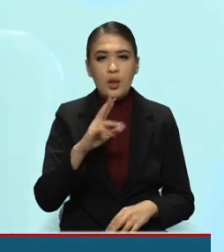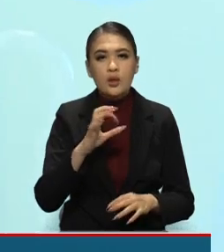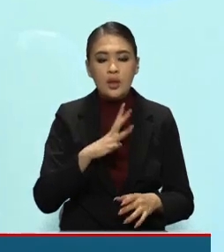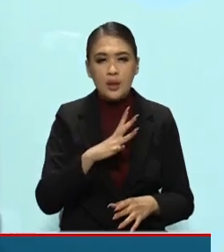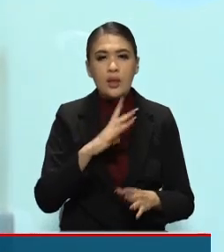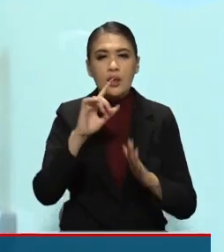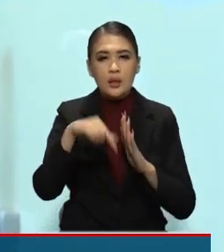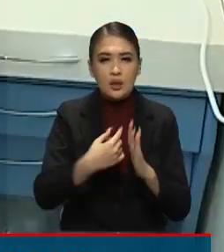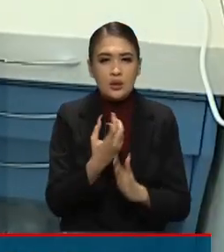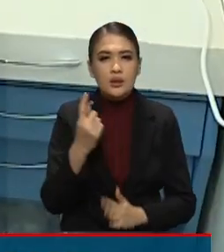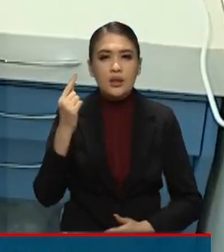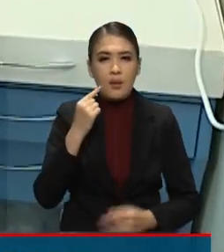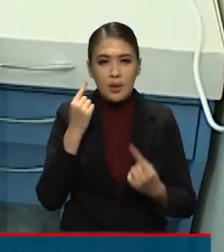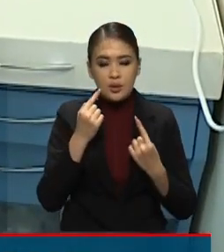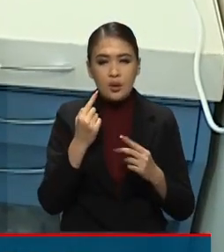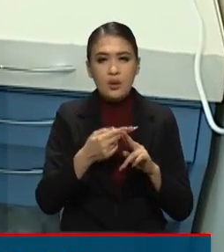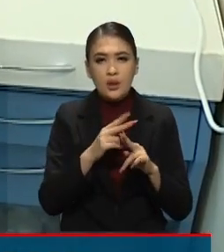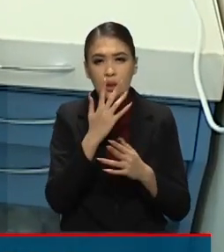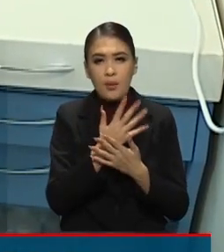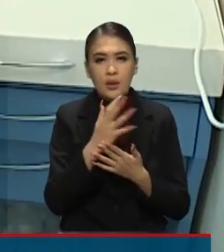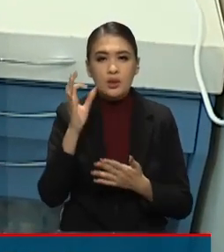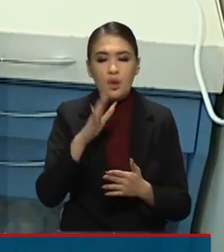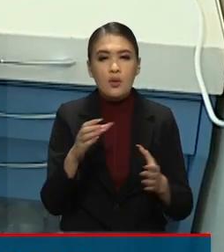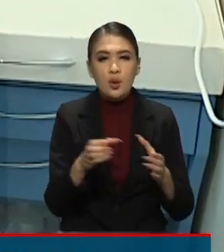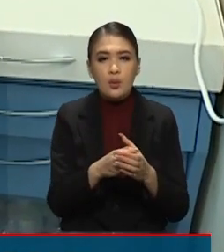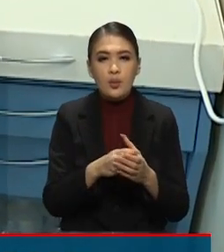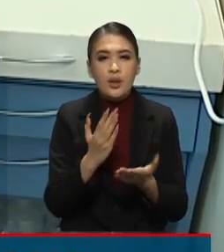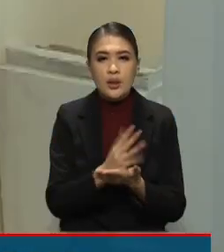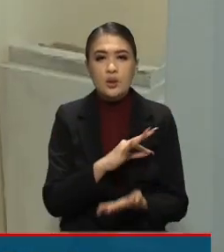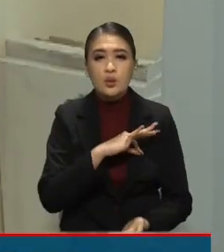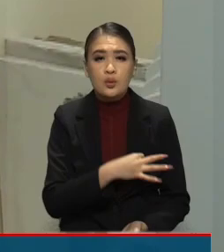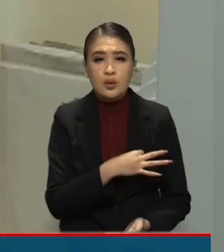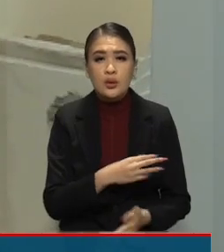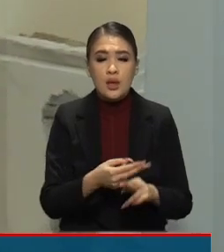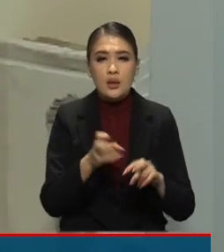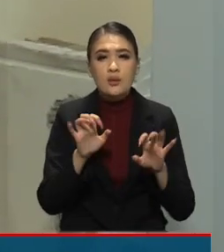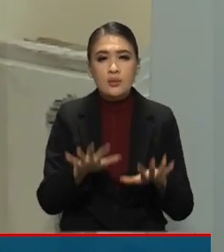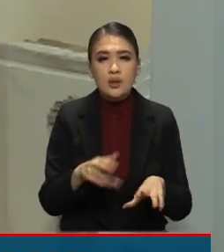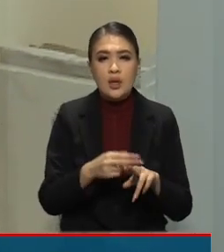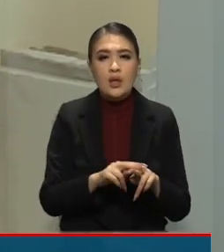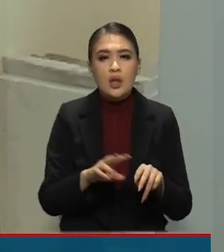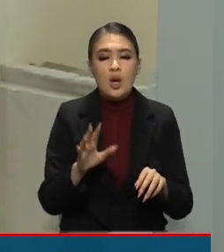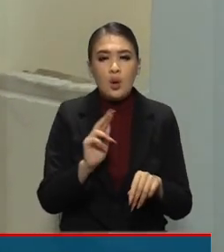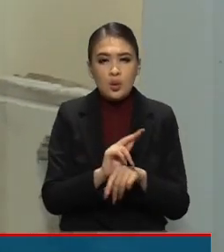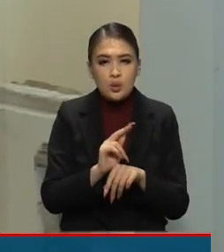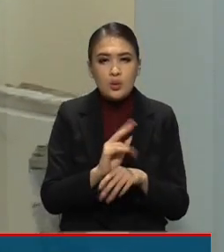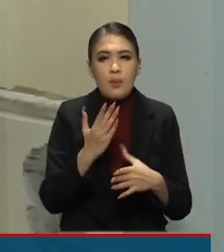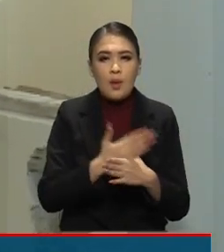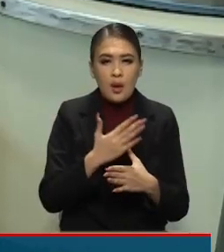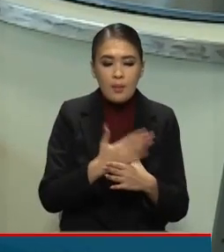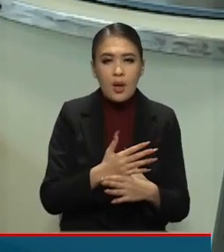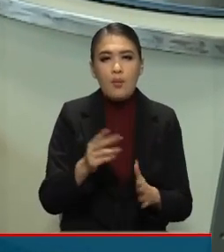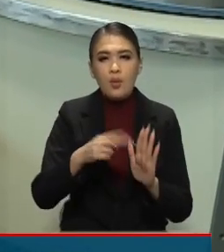гинеколог Стоматолог и другие помимо них в составе группы есть юристы которые на месте консультируют сельчан в регионе поезд